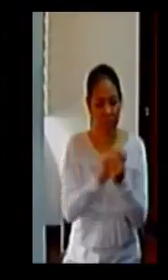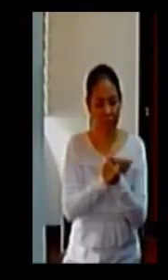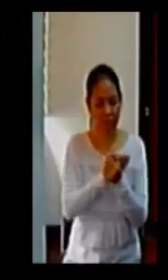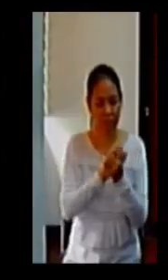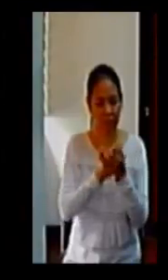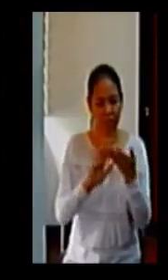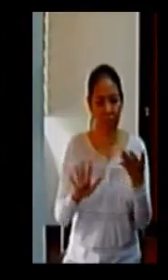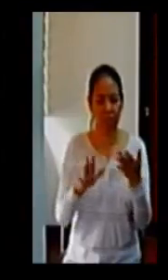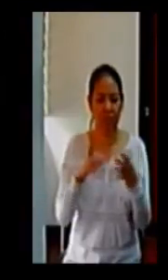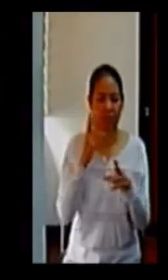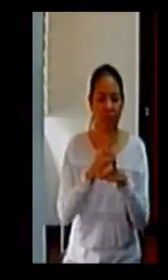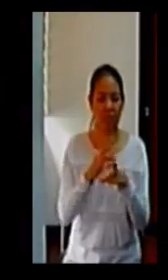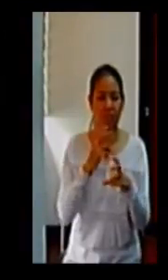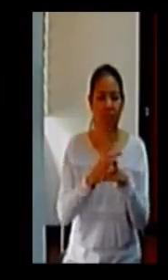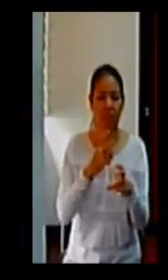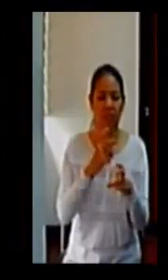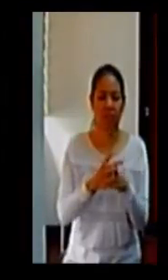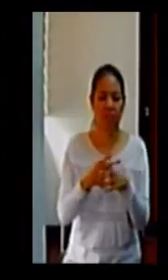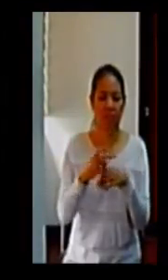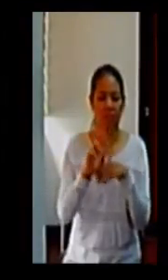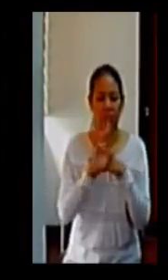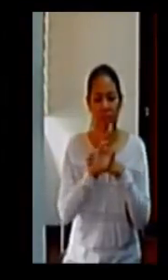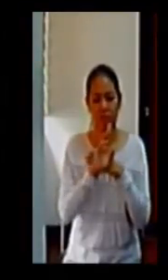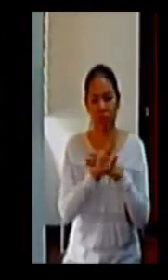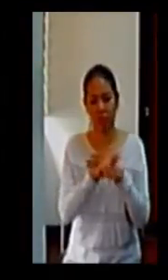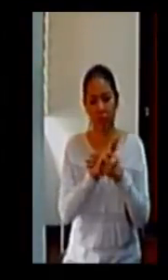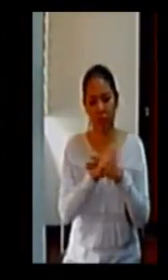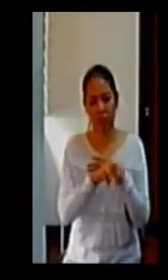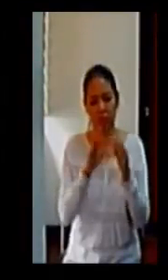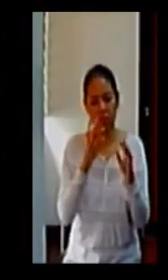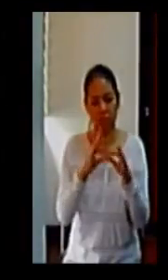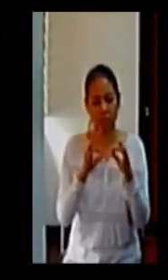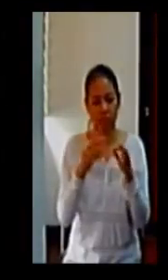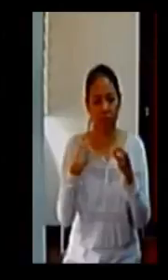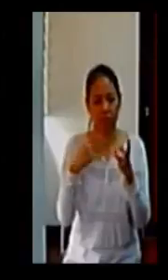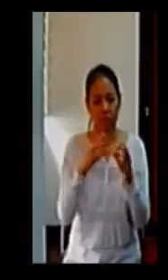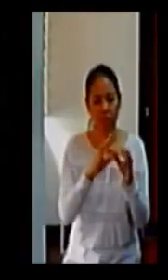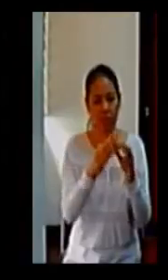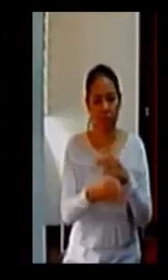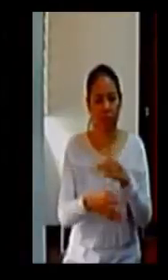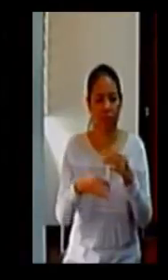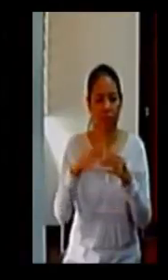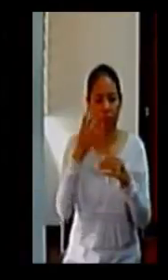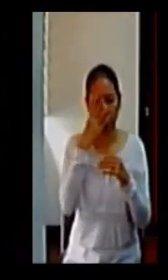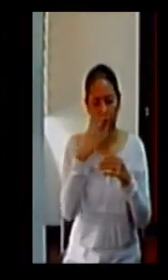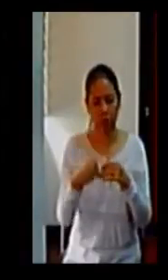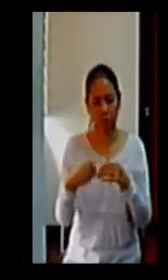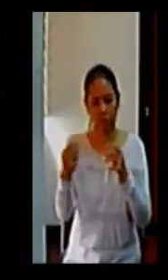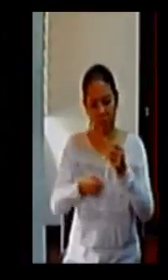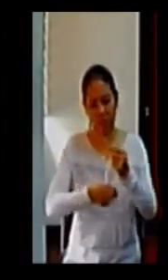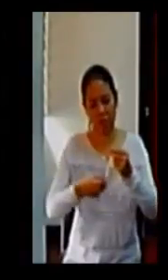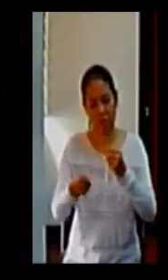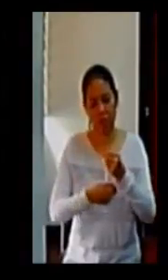mahirap maibalik, at kung tataniman man, kokonti ang maaani, wala na rin silbi.